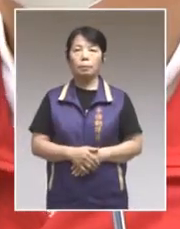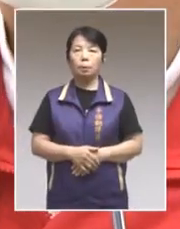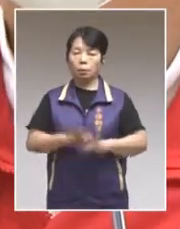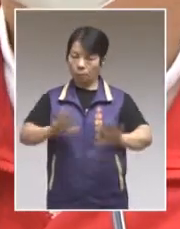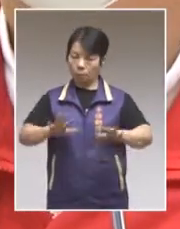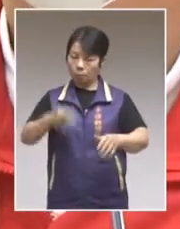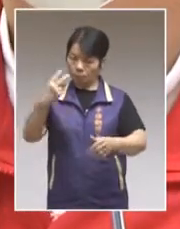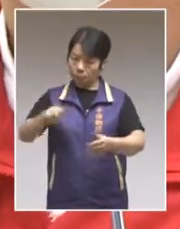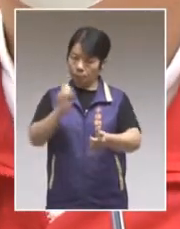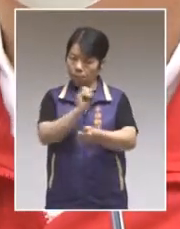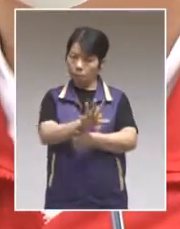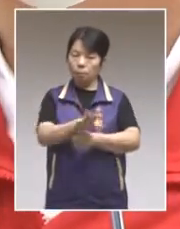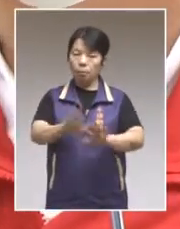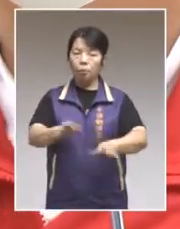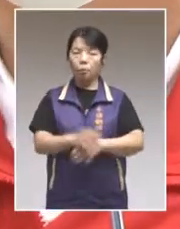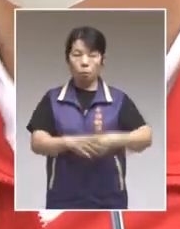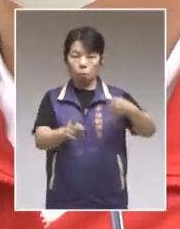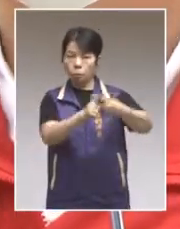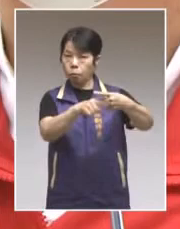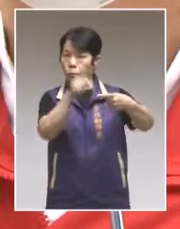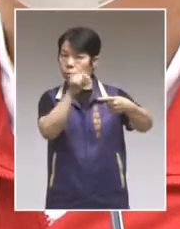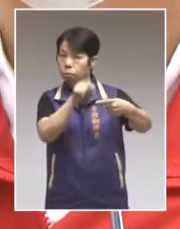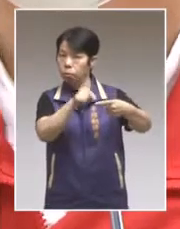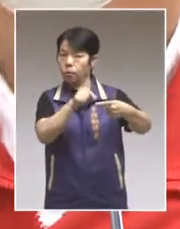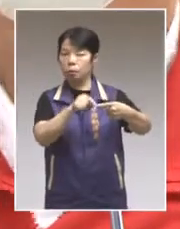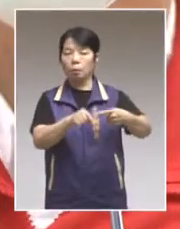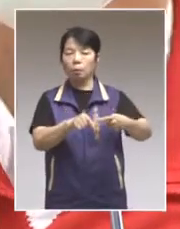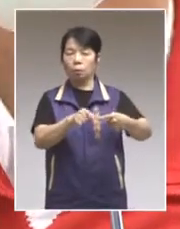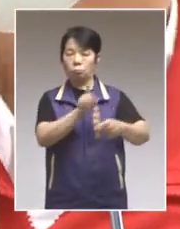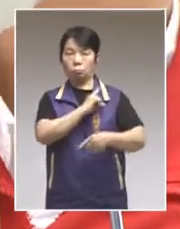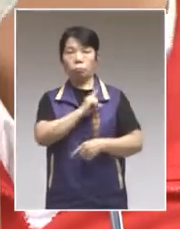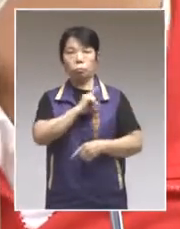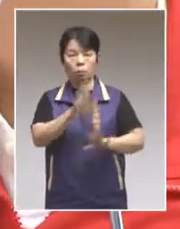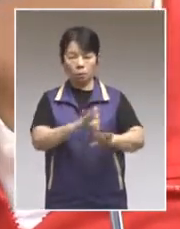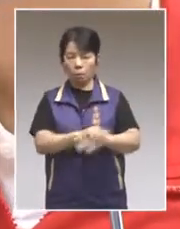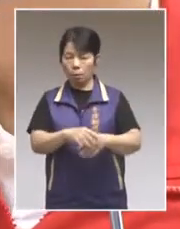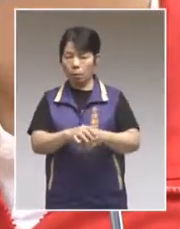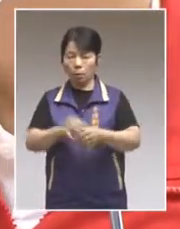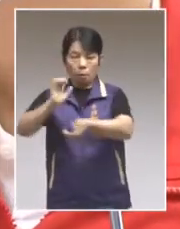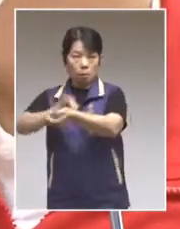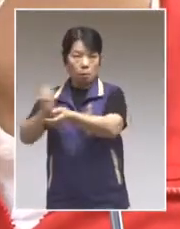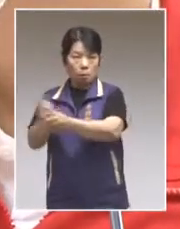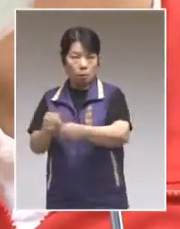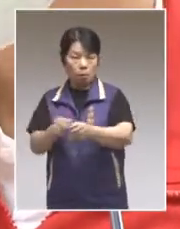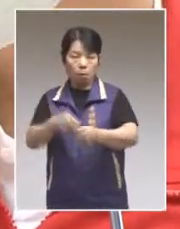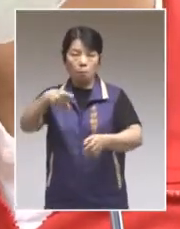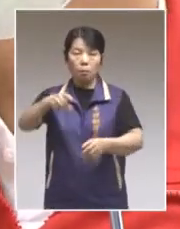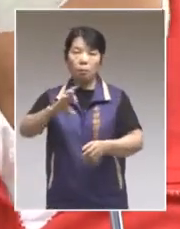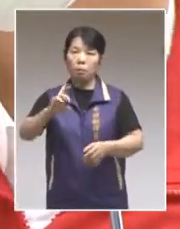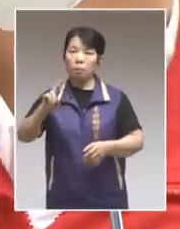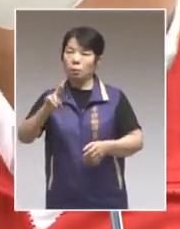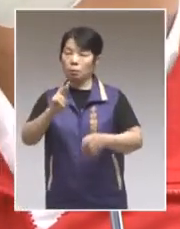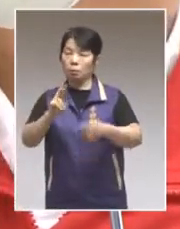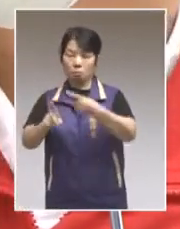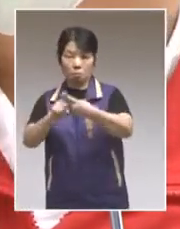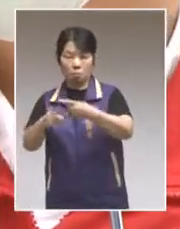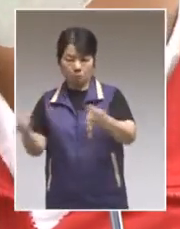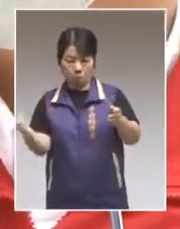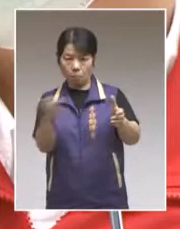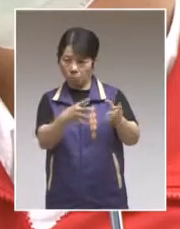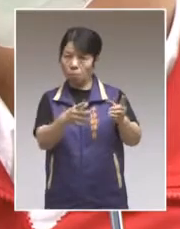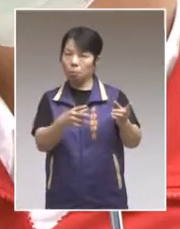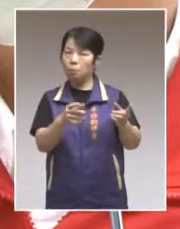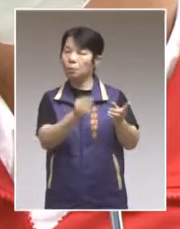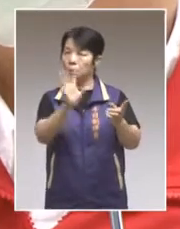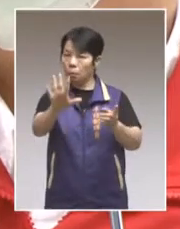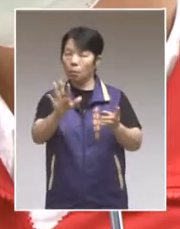强调一次，好，就是确诊者当你自己收到医院的 PCR 的检查是阳性，好，那我们的卫生